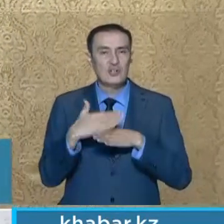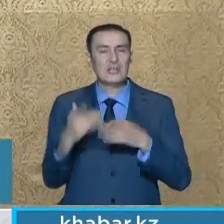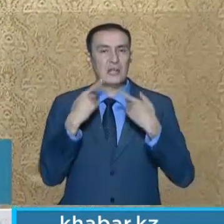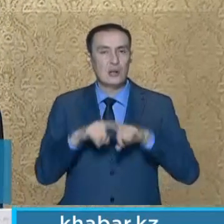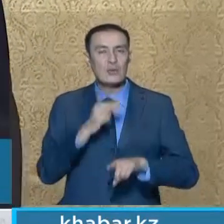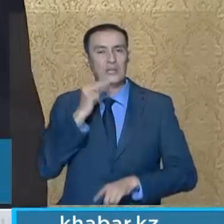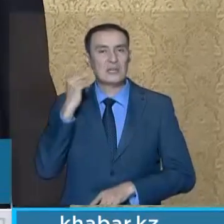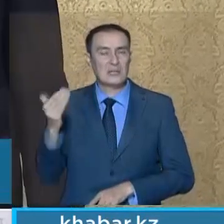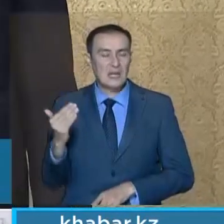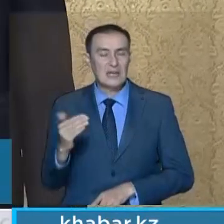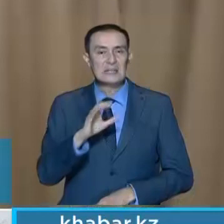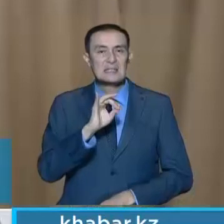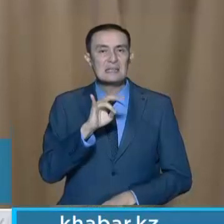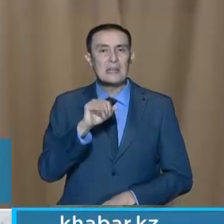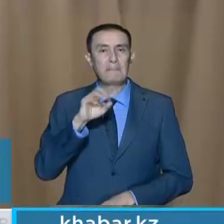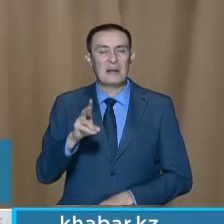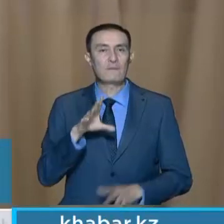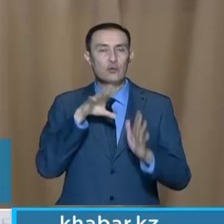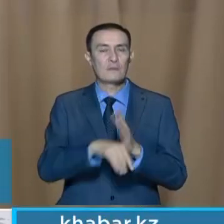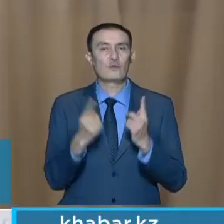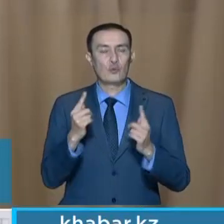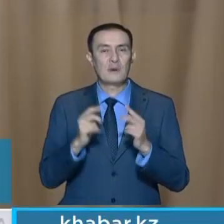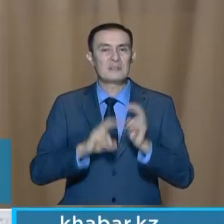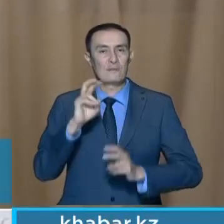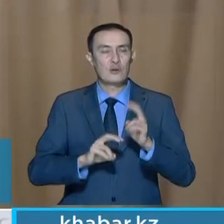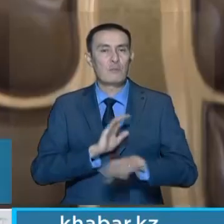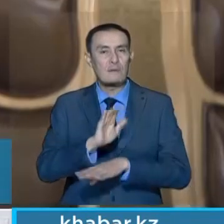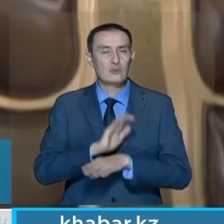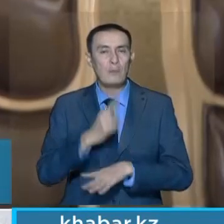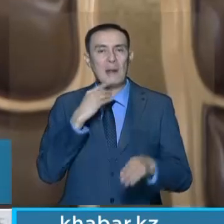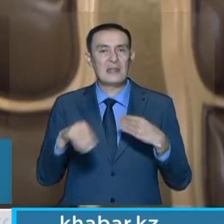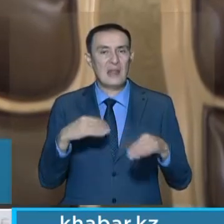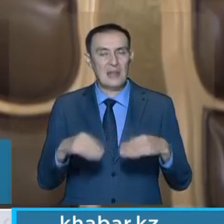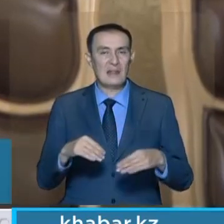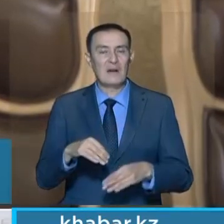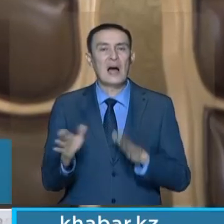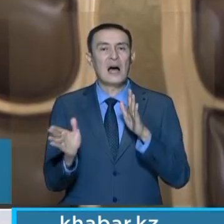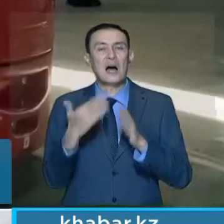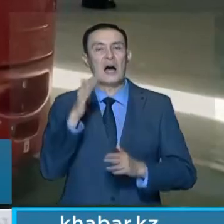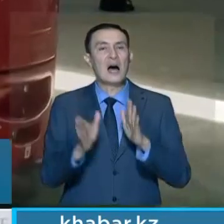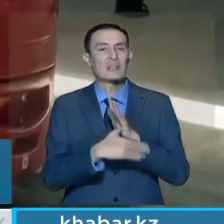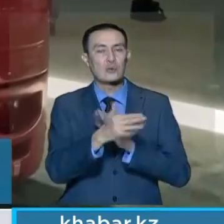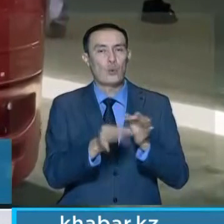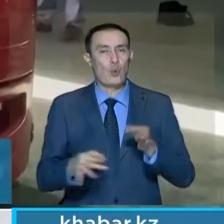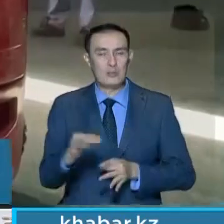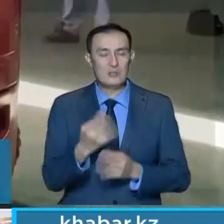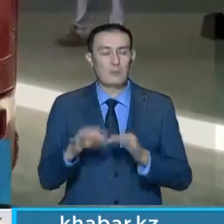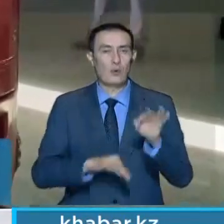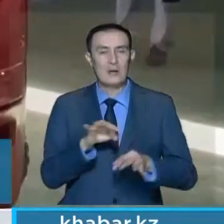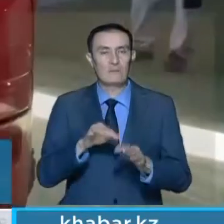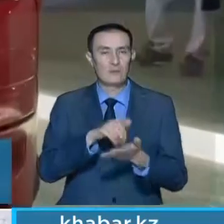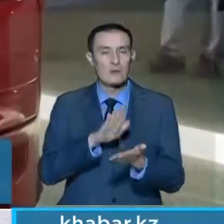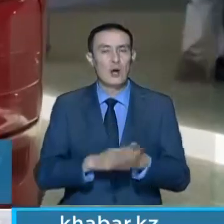технологий Китай в лице Синопек внедрит и на крупнейшем в мире заводе по производству полиэтилена в Атырауской области. Еще один проект,